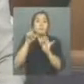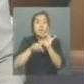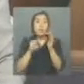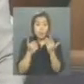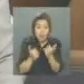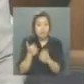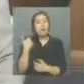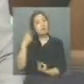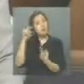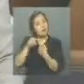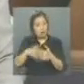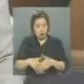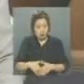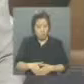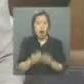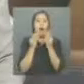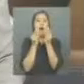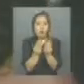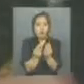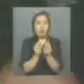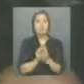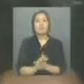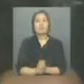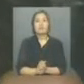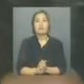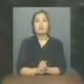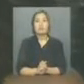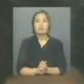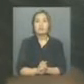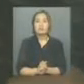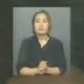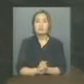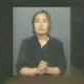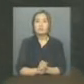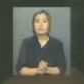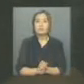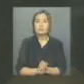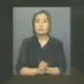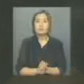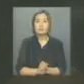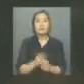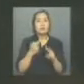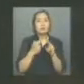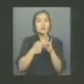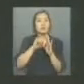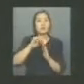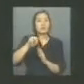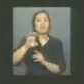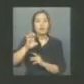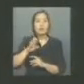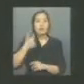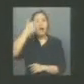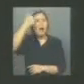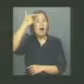เป็นพิเศษสำหรับเธอด้วยค่ะ จนิเฟอร์ฮัดสันนักร้องผิวสีรุ่นใหม่จากเว